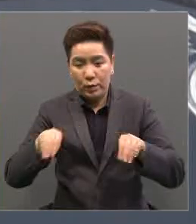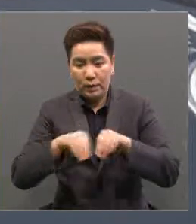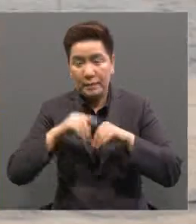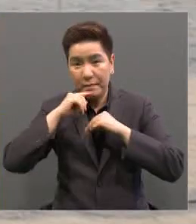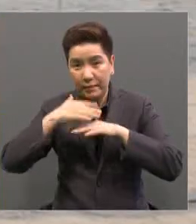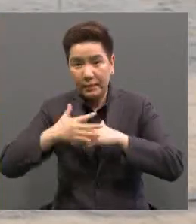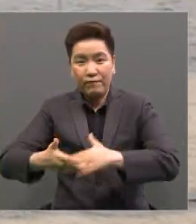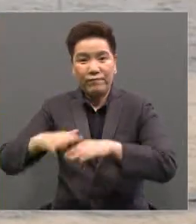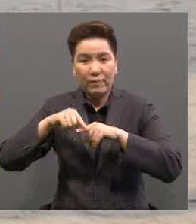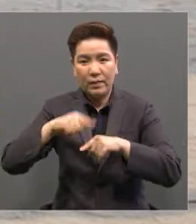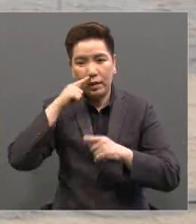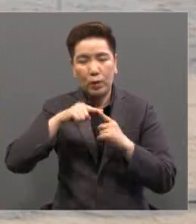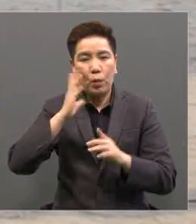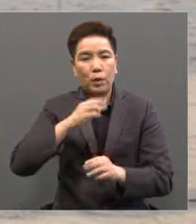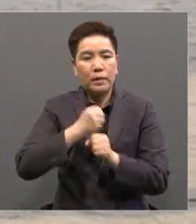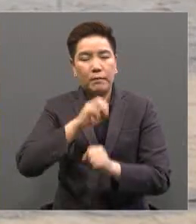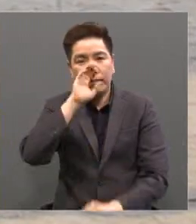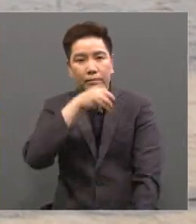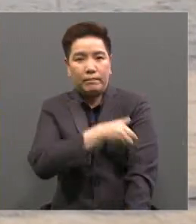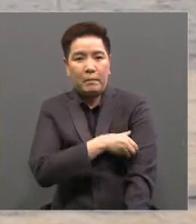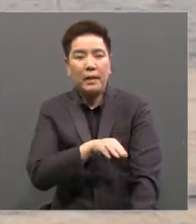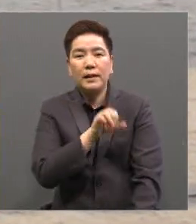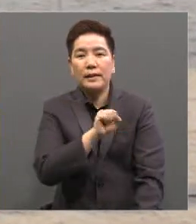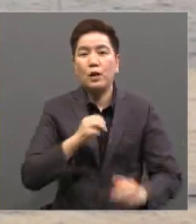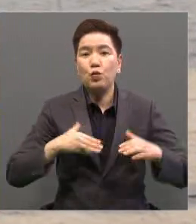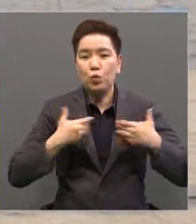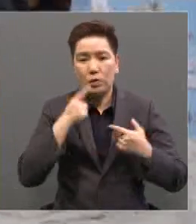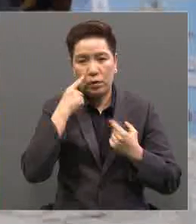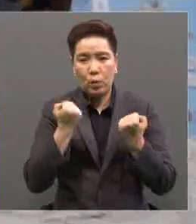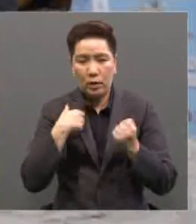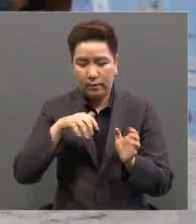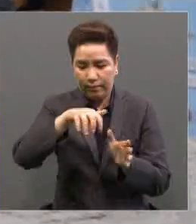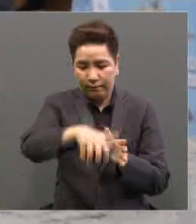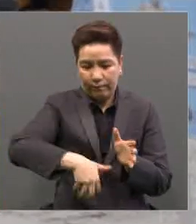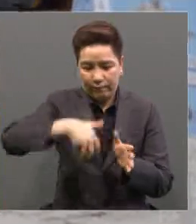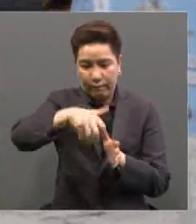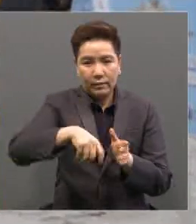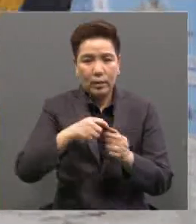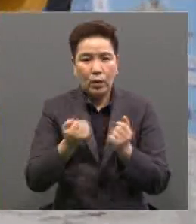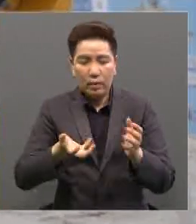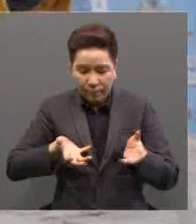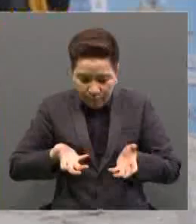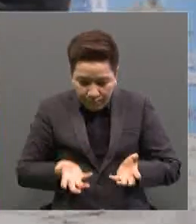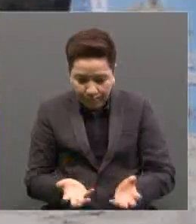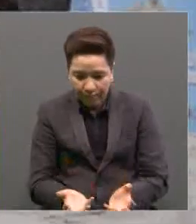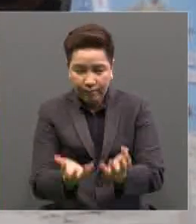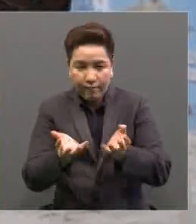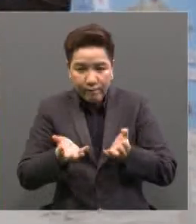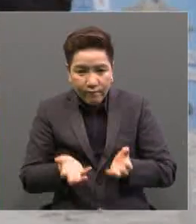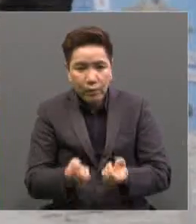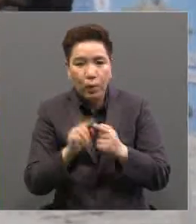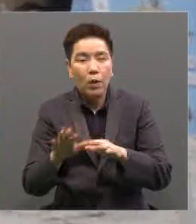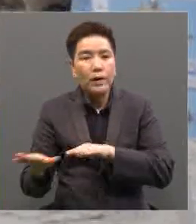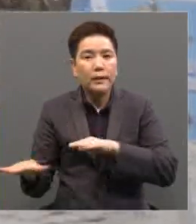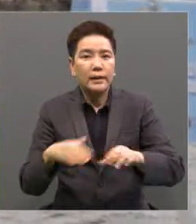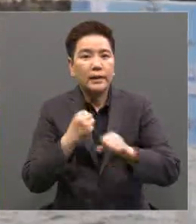แสนนะครับเจ้าหน้าที่จากเทศกิจของเทศบาลเมืองแสนสุขได้มีการนำรถตักดินและรถแบ็คโฮนะครับตักดินขึ้นไว้เป็นกองเพื่อที่จะเตรียม